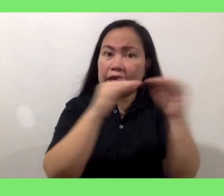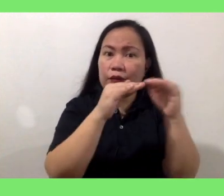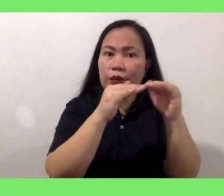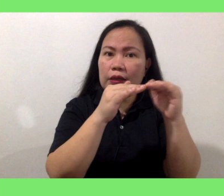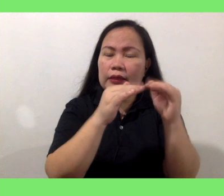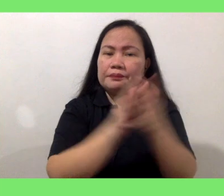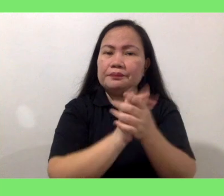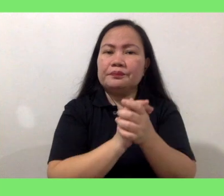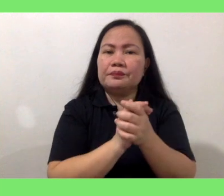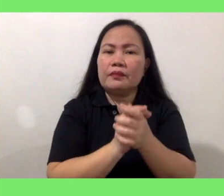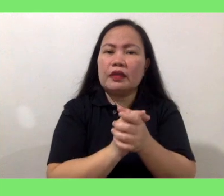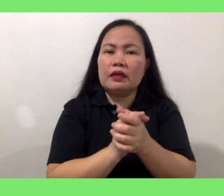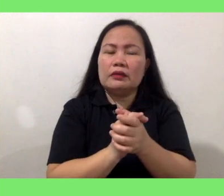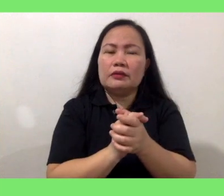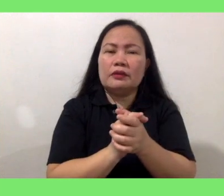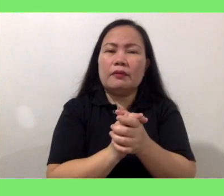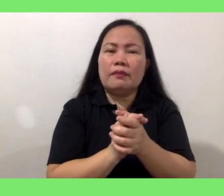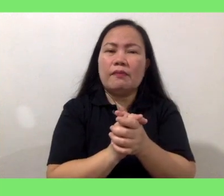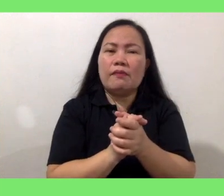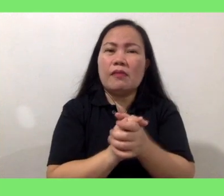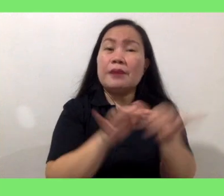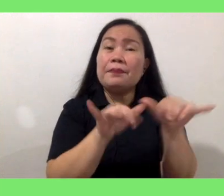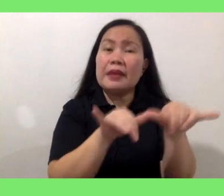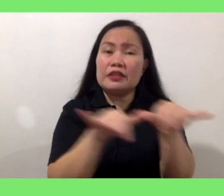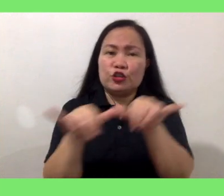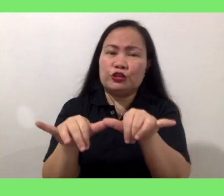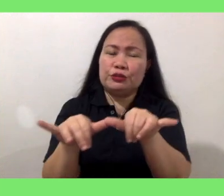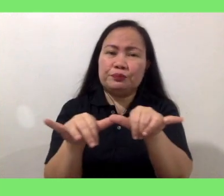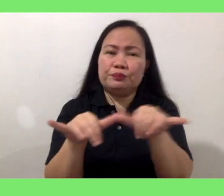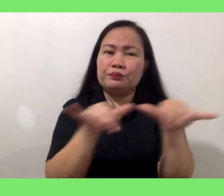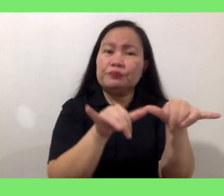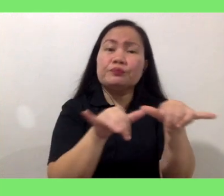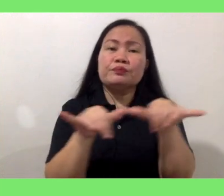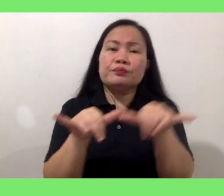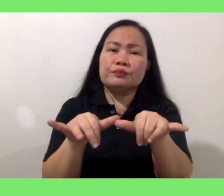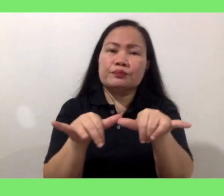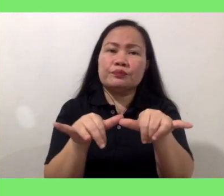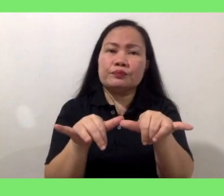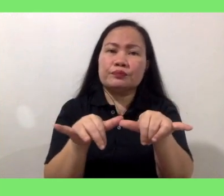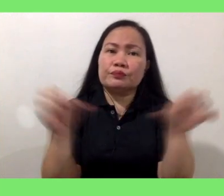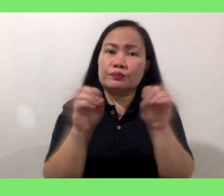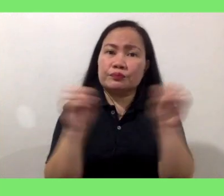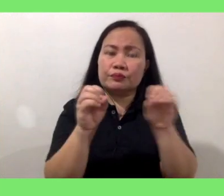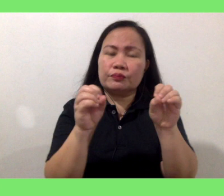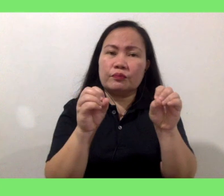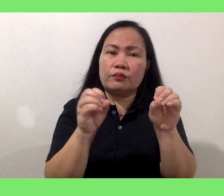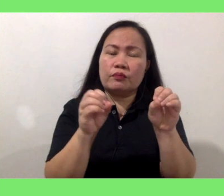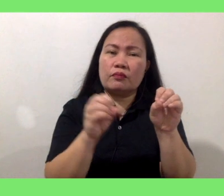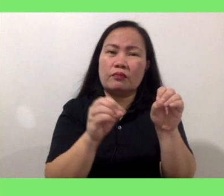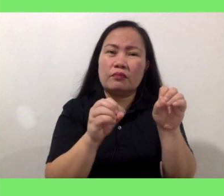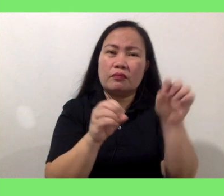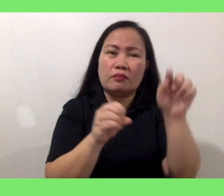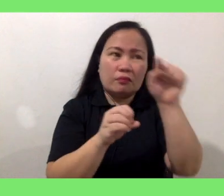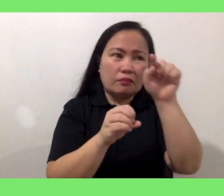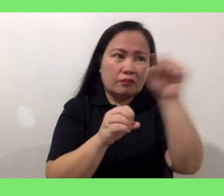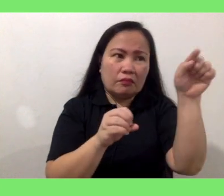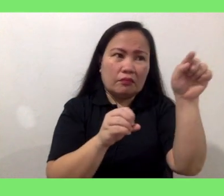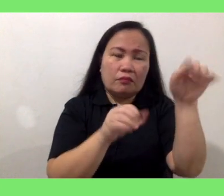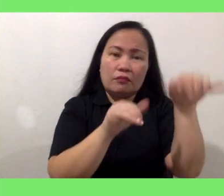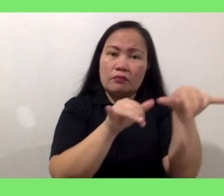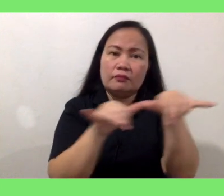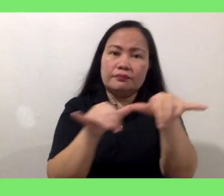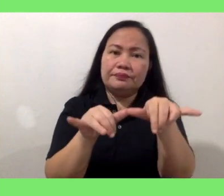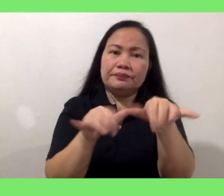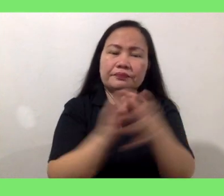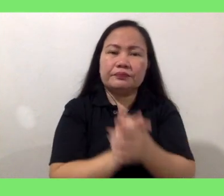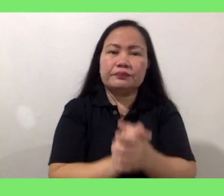ko kanina, when we are referring to its measure, hindi po tayo maglalagay ng symbol dito.